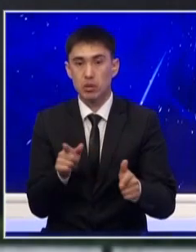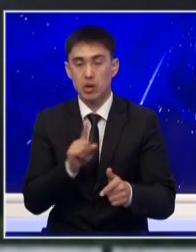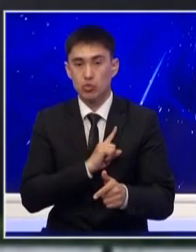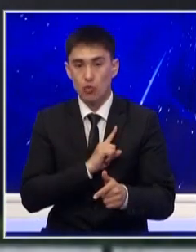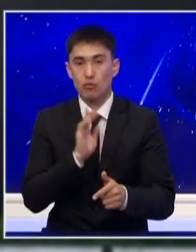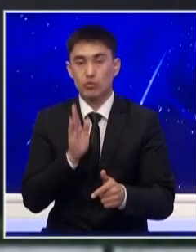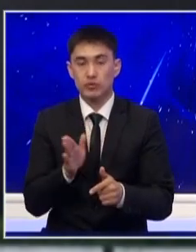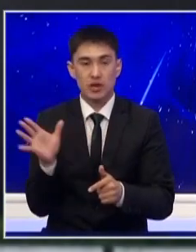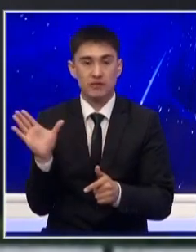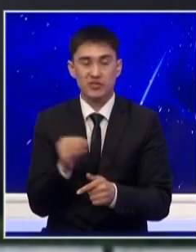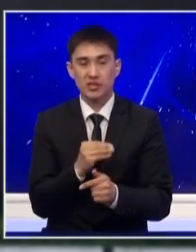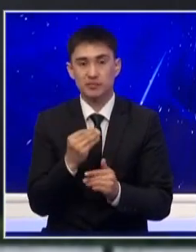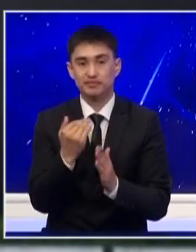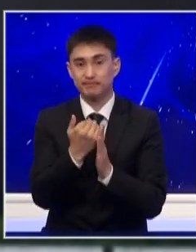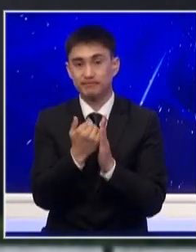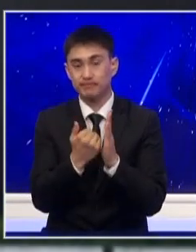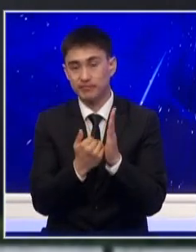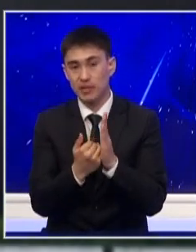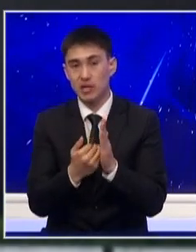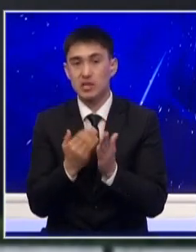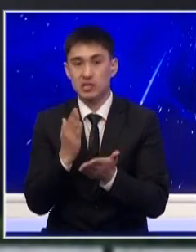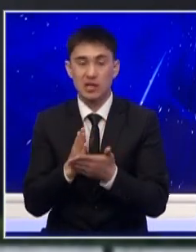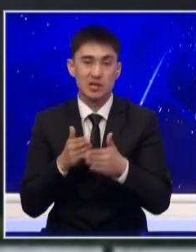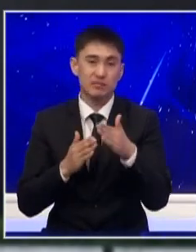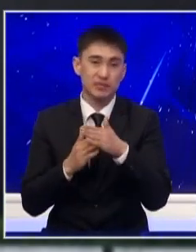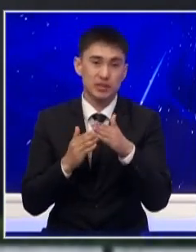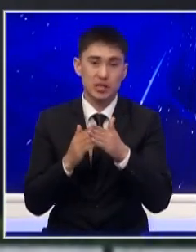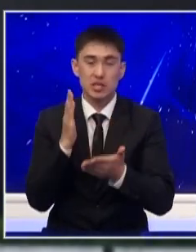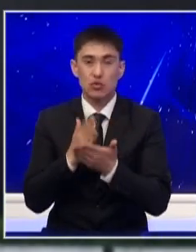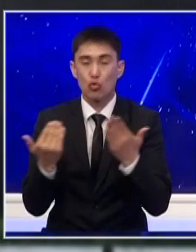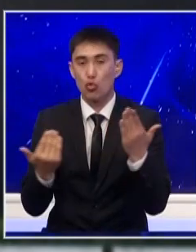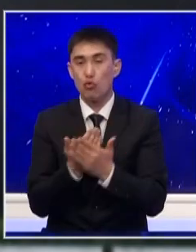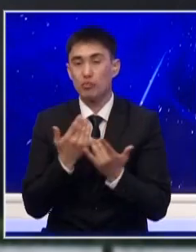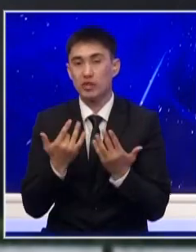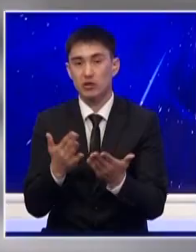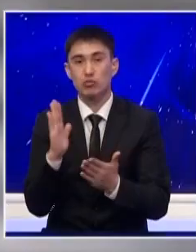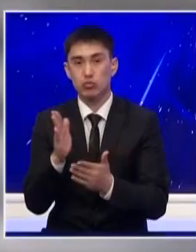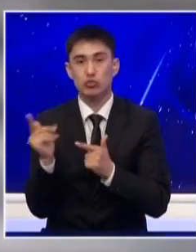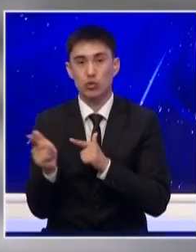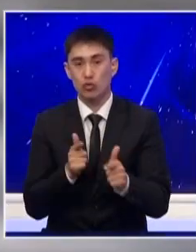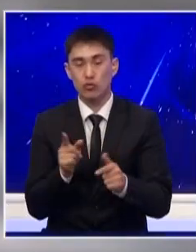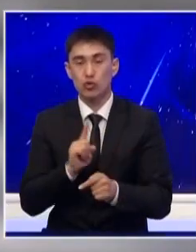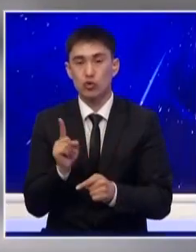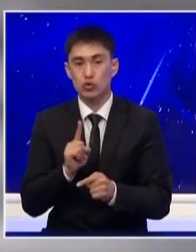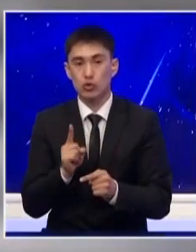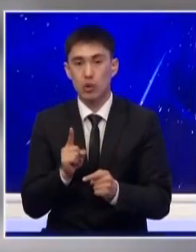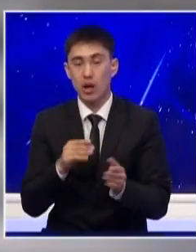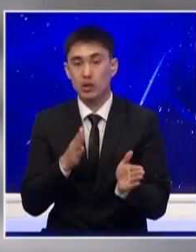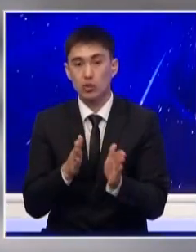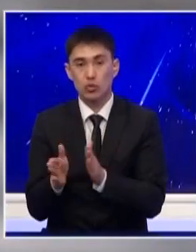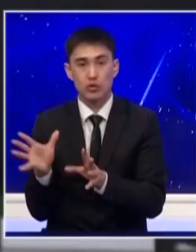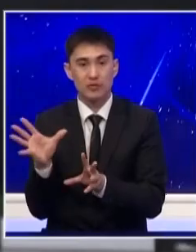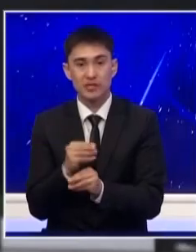есть, скажем, какими столкнется барьерами, либо какими-то новыми требованиями, он был готов, и чтобы отрегулировать